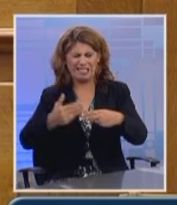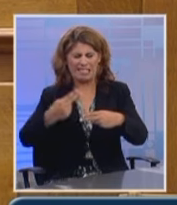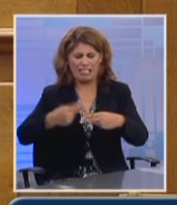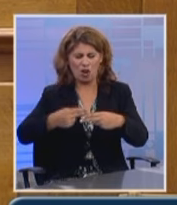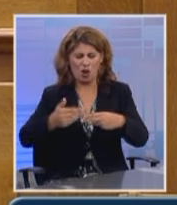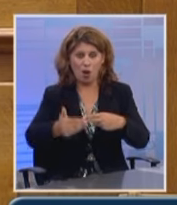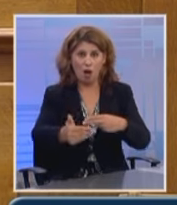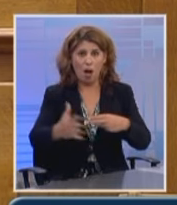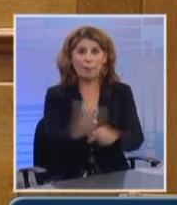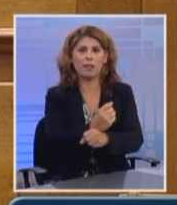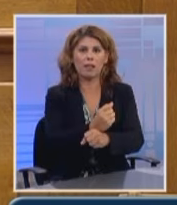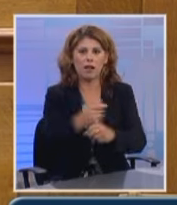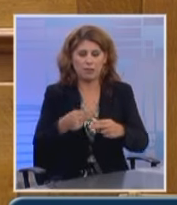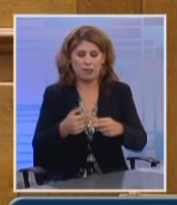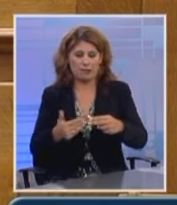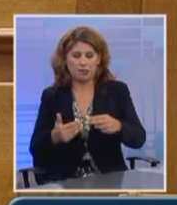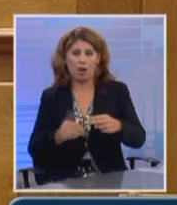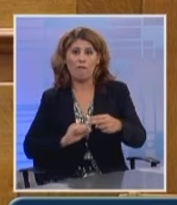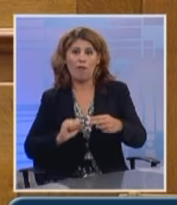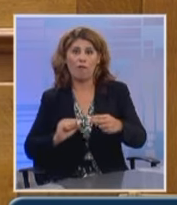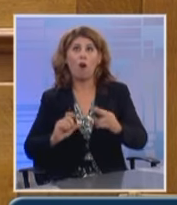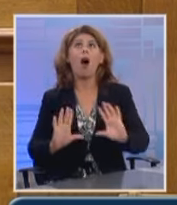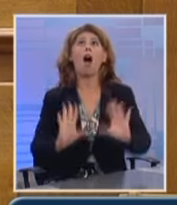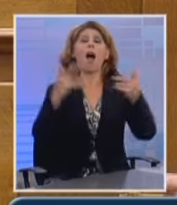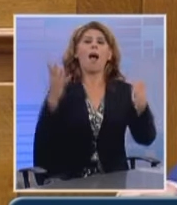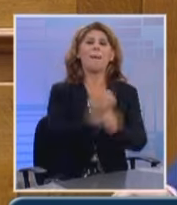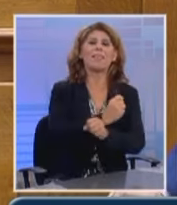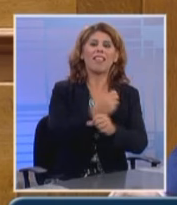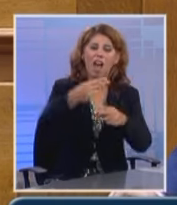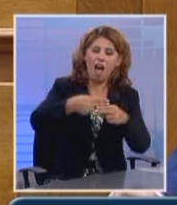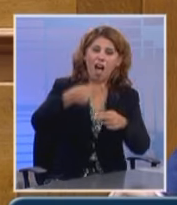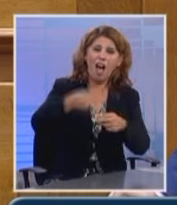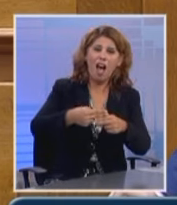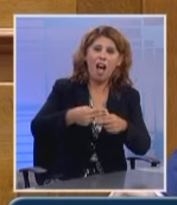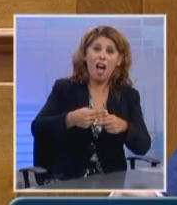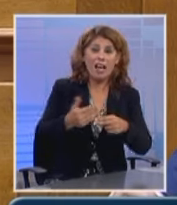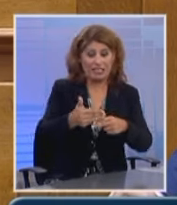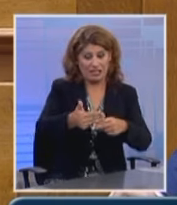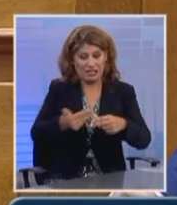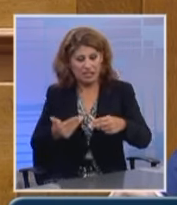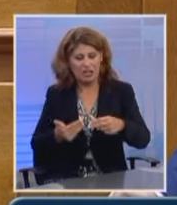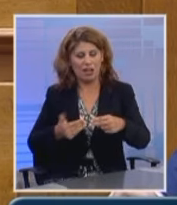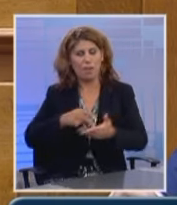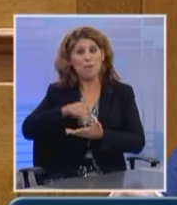ανάμεσα στο φόβο και στον θρίαμβο. Το σύνορο ανάμεσα στην προκατάληψη και στην αποδοχή.